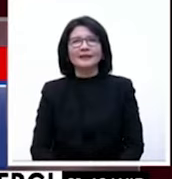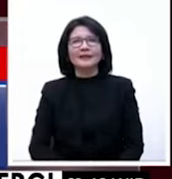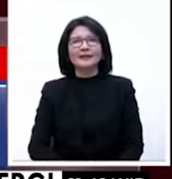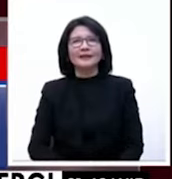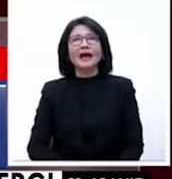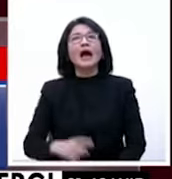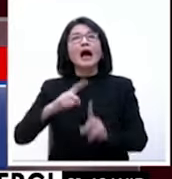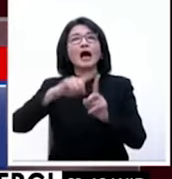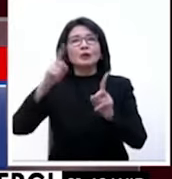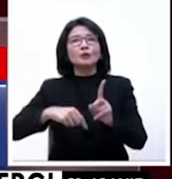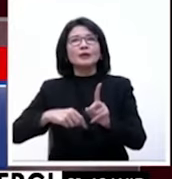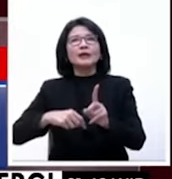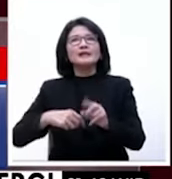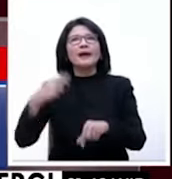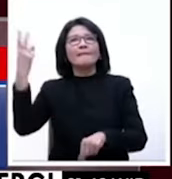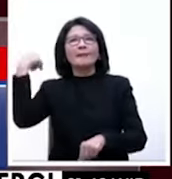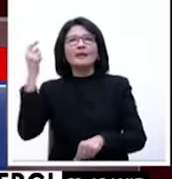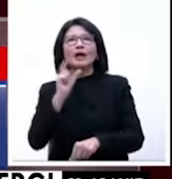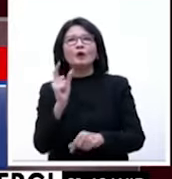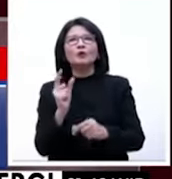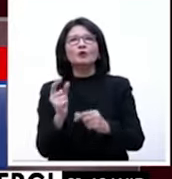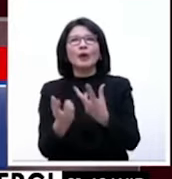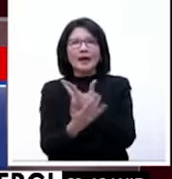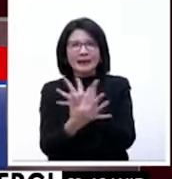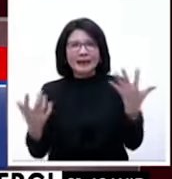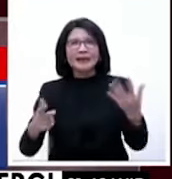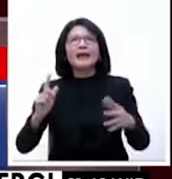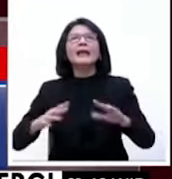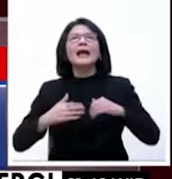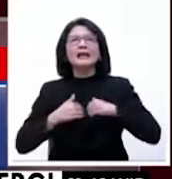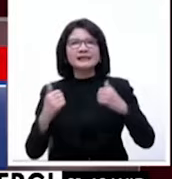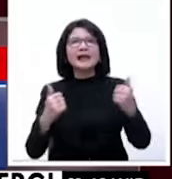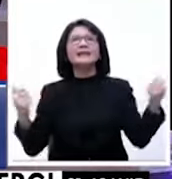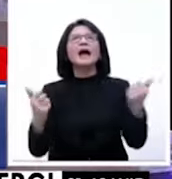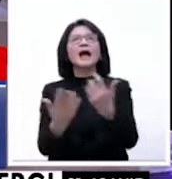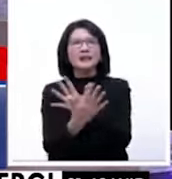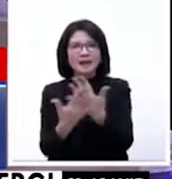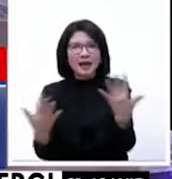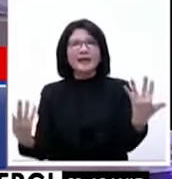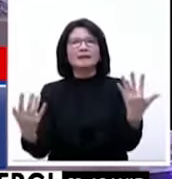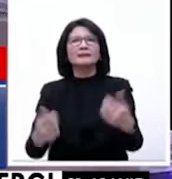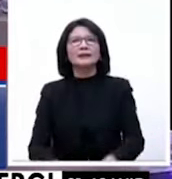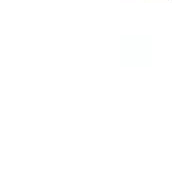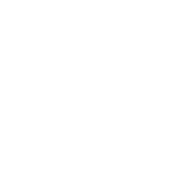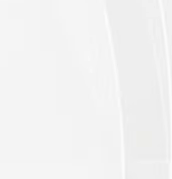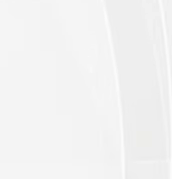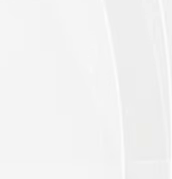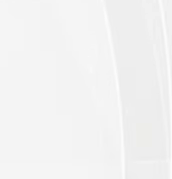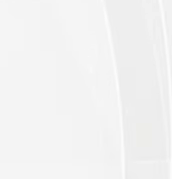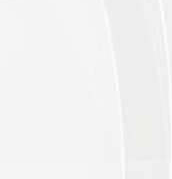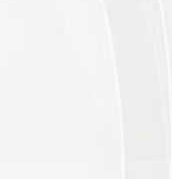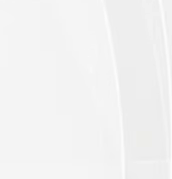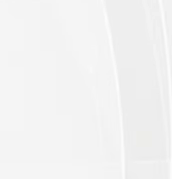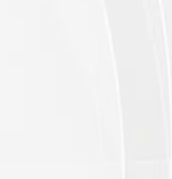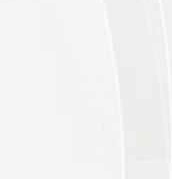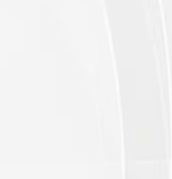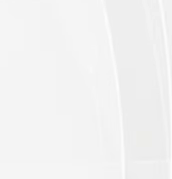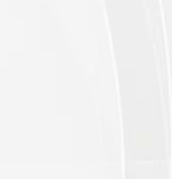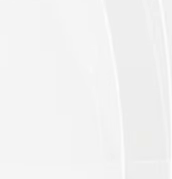Gus terhap rakyatnya adalah kesejahteraannya selesai Baik terima kasih Bapak mahf